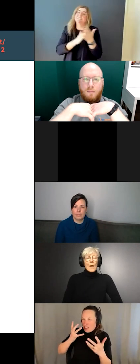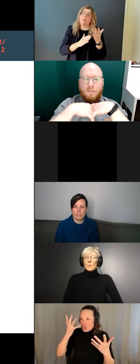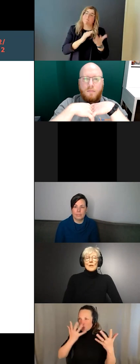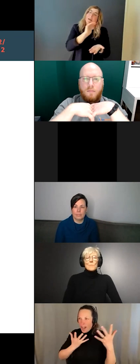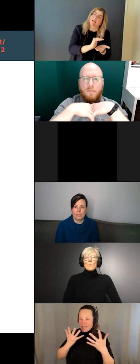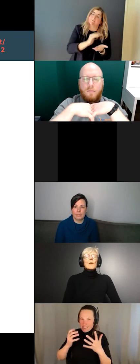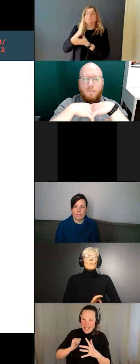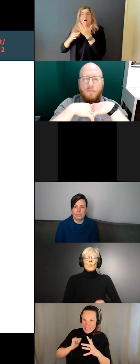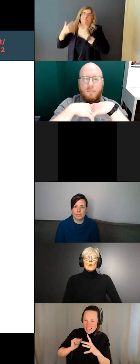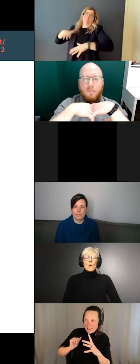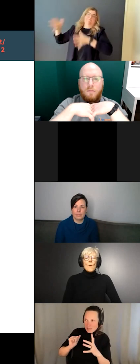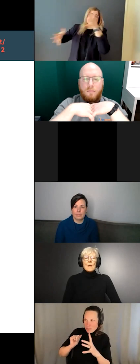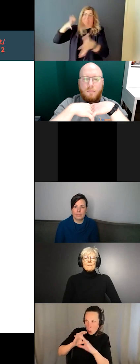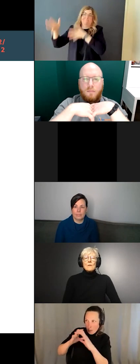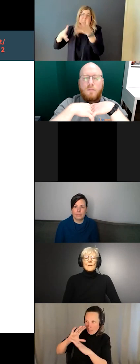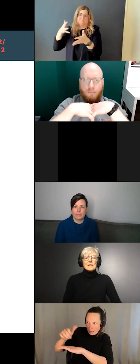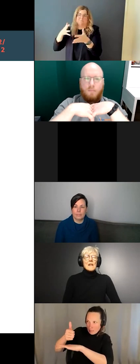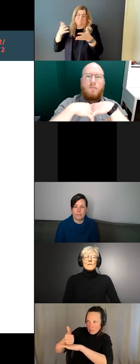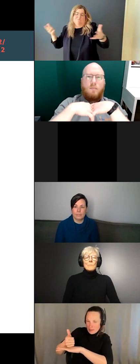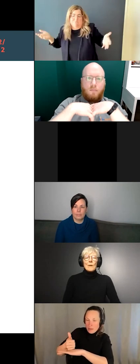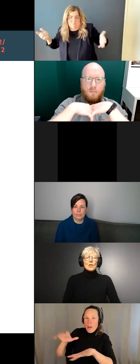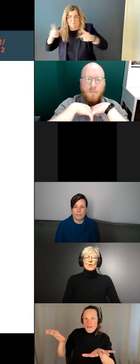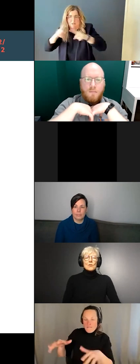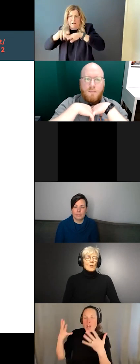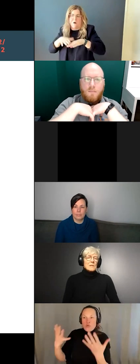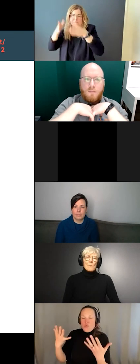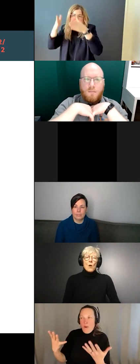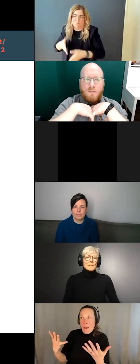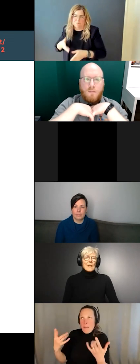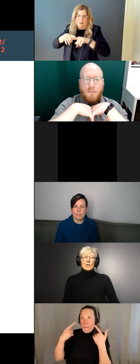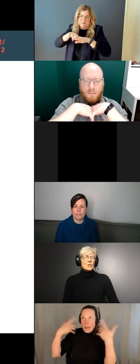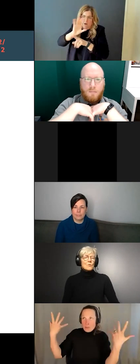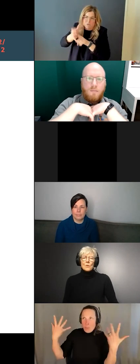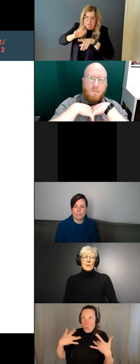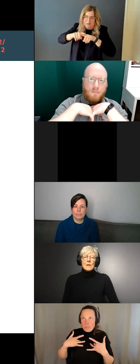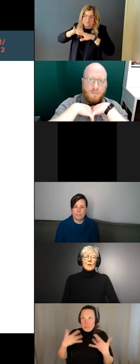réaliser. Donc, si vous le faites avec des sourds, vous allez faire beaucoup de progrès.